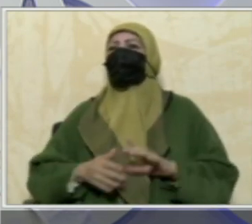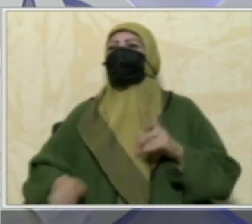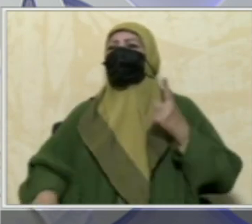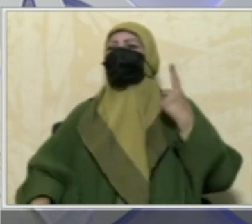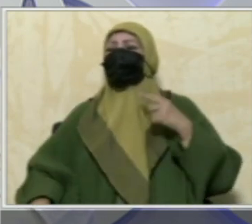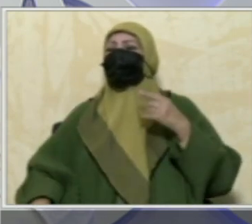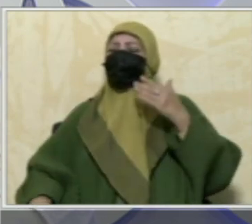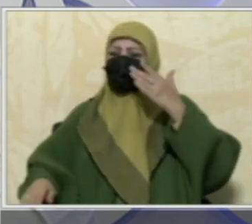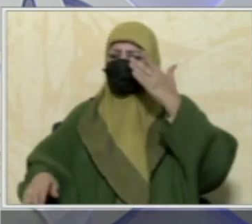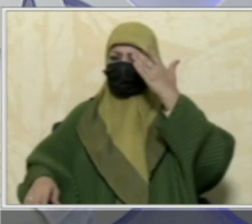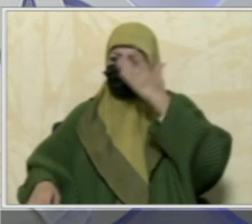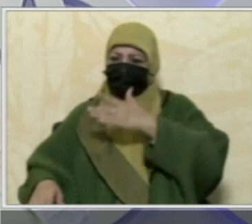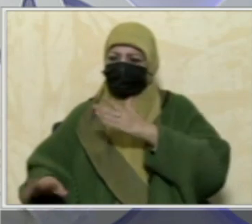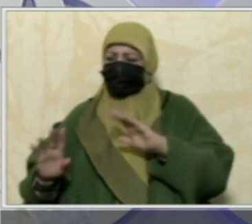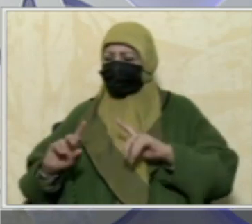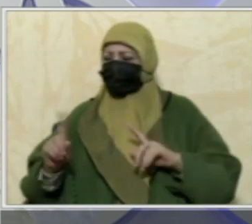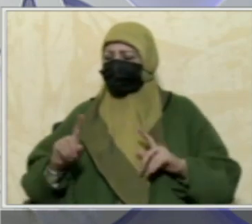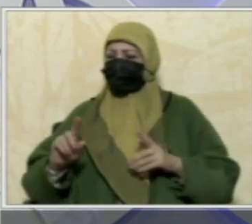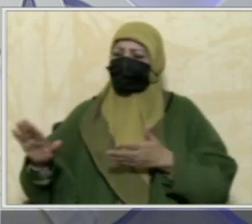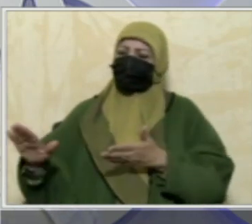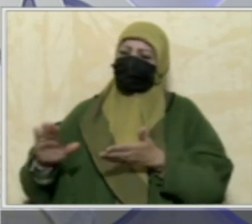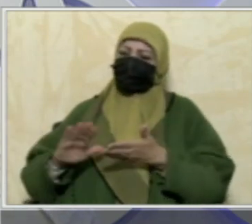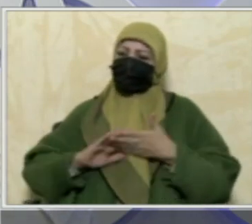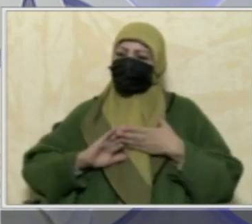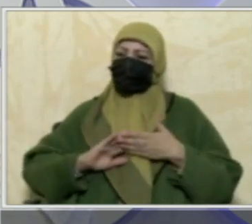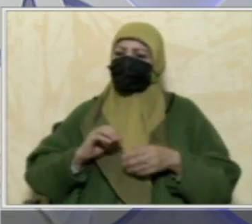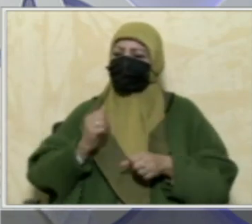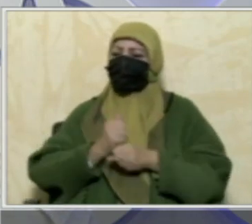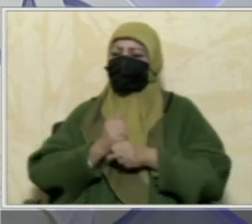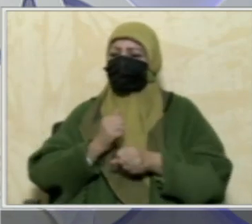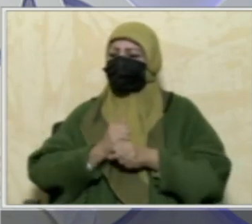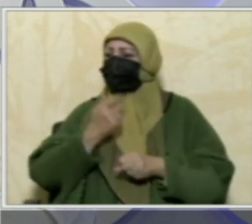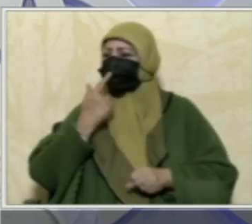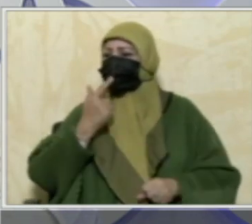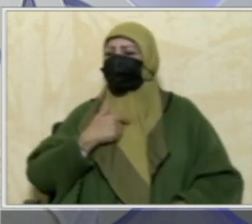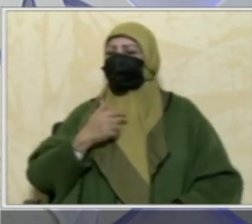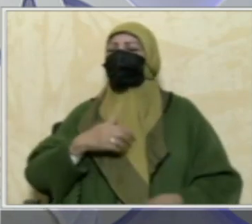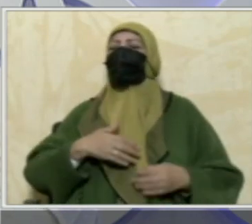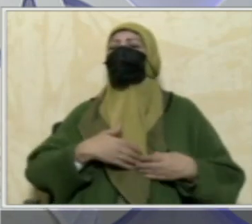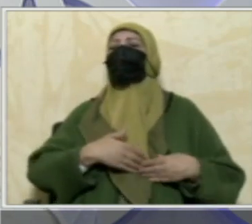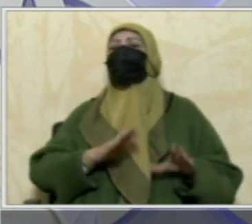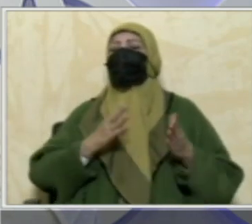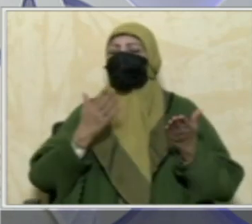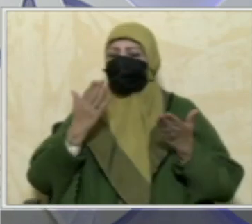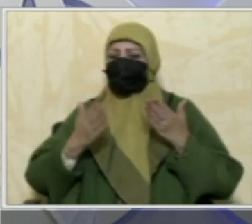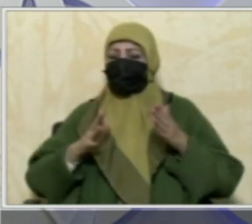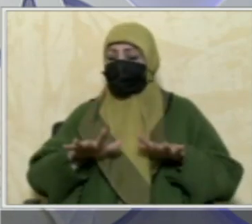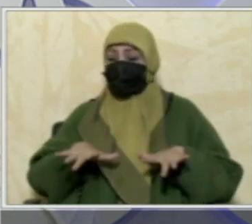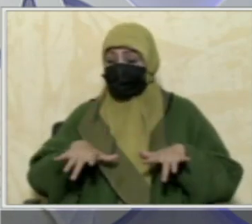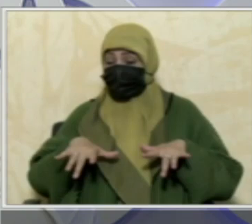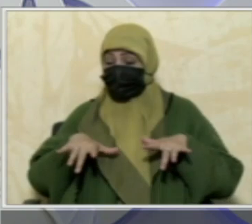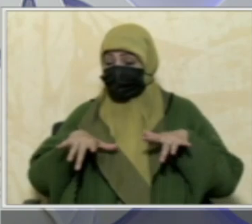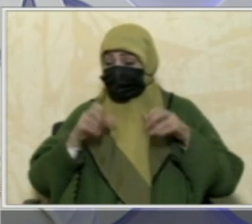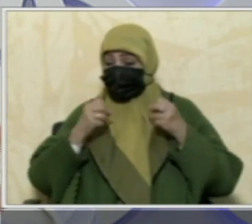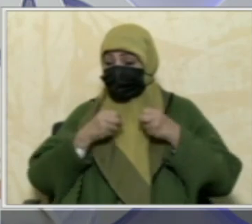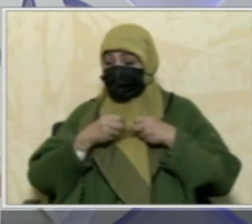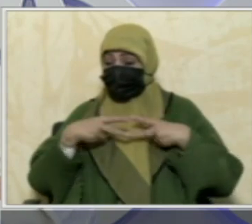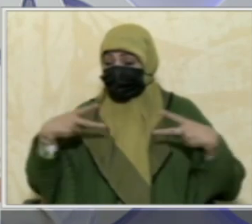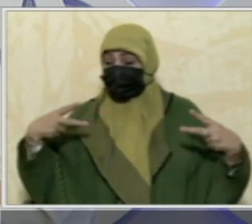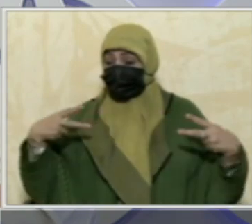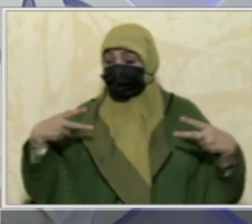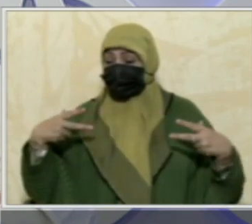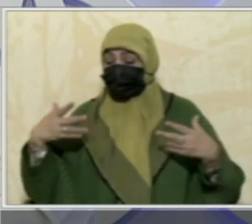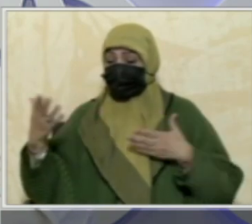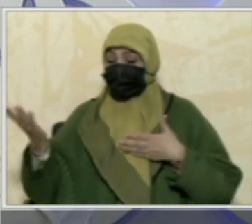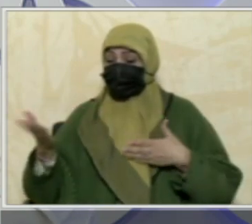ولم يطلب شيئا ثم بعد انتهاء المساله بالكامل اردت ان انت بمحض ارادتك